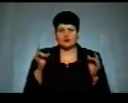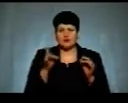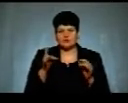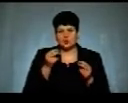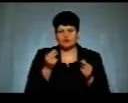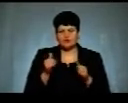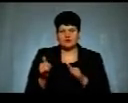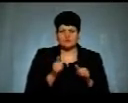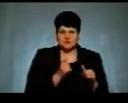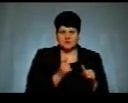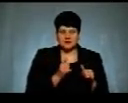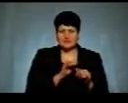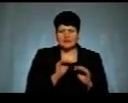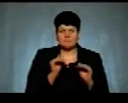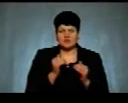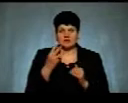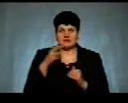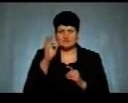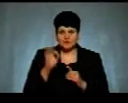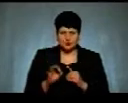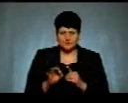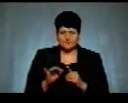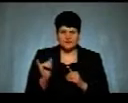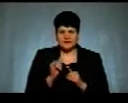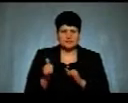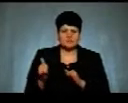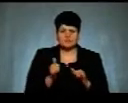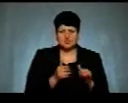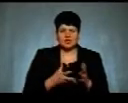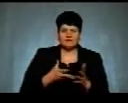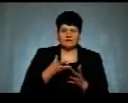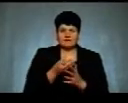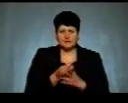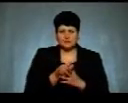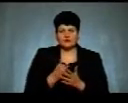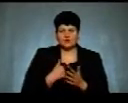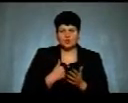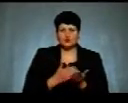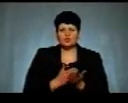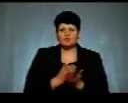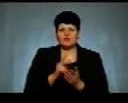забезпечення не менше, ніж на 30% та забезпечити виплату військовослужбовцям